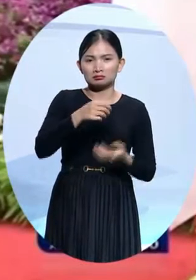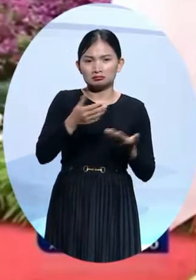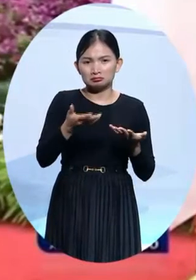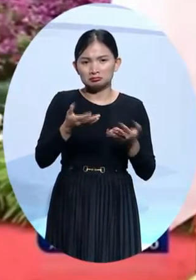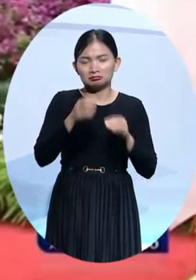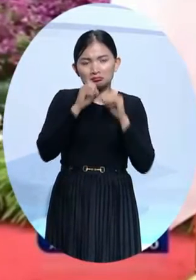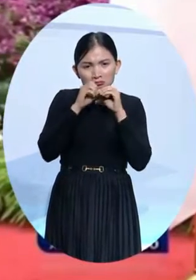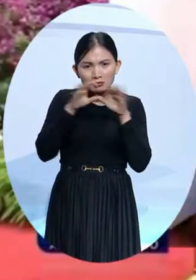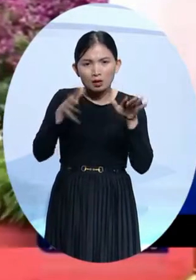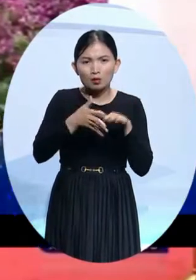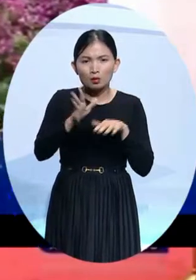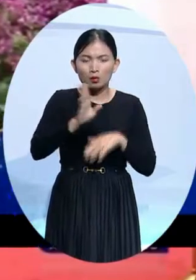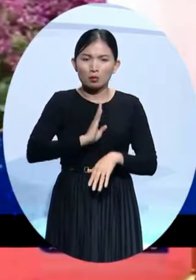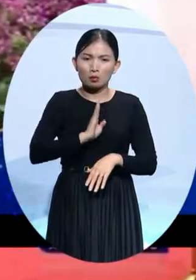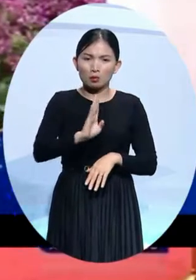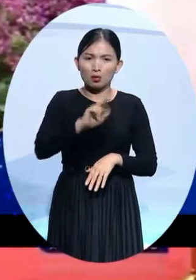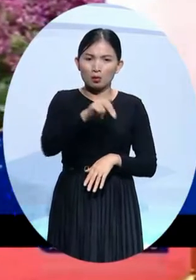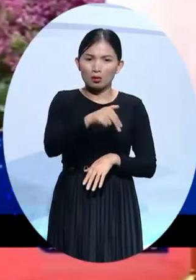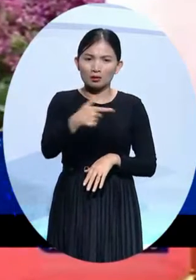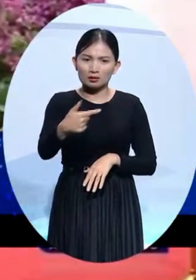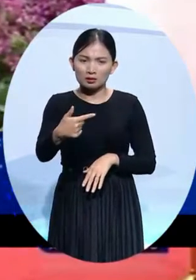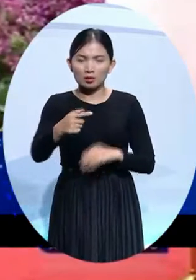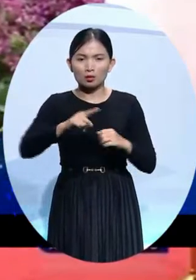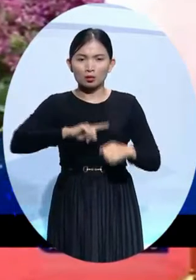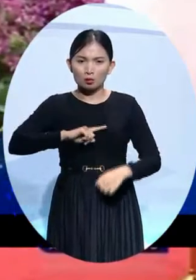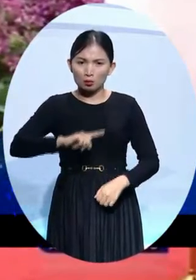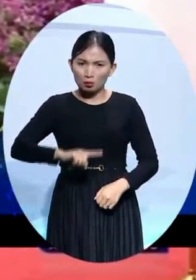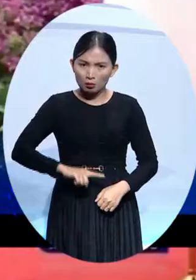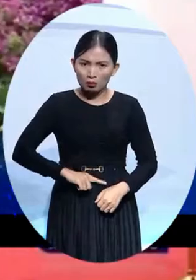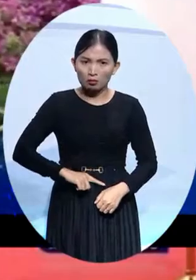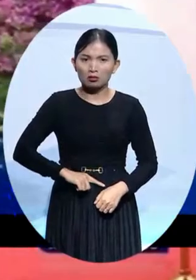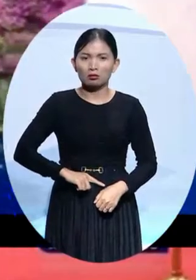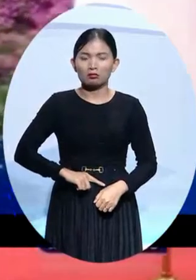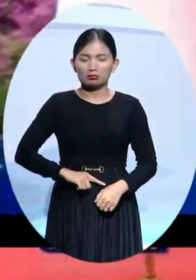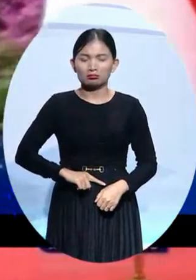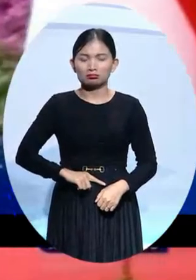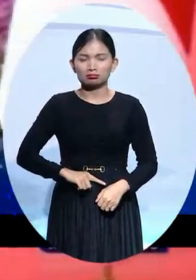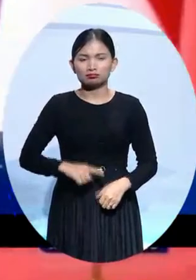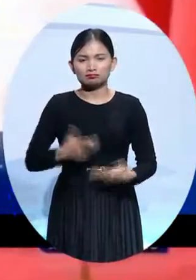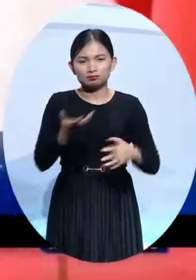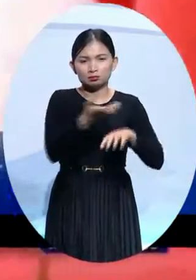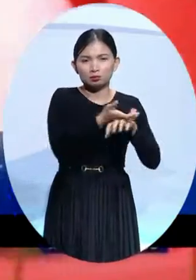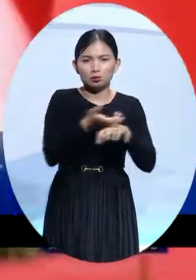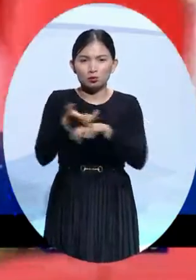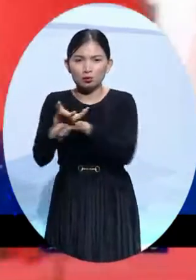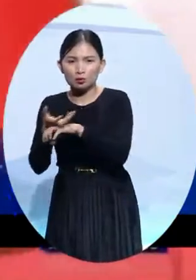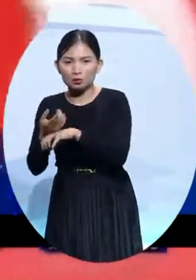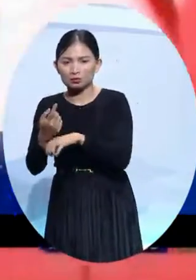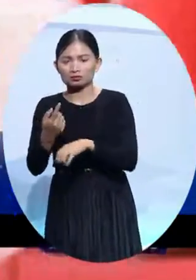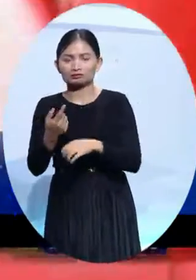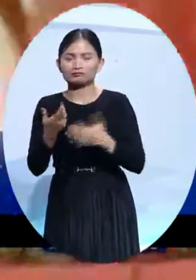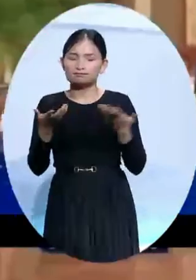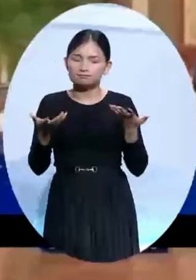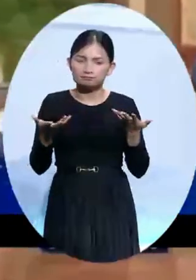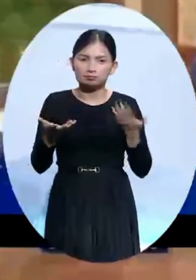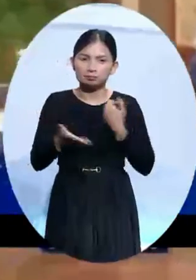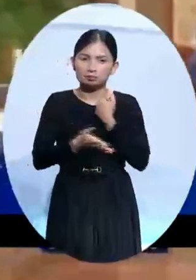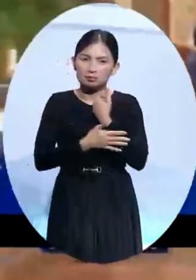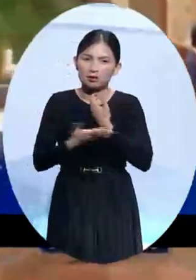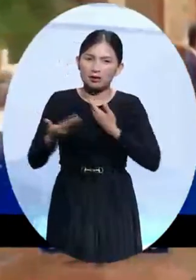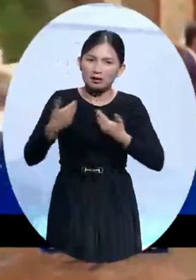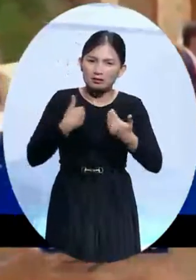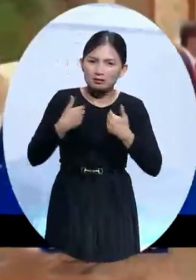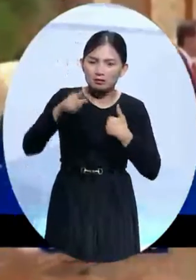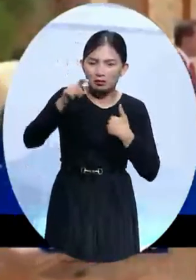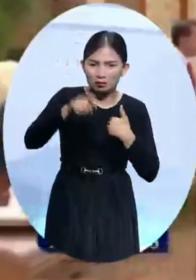Thông cáo của Bộ Ngoại giao Trung Quốc sau cuộc gặp khẳng định, các nhà lãnh đạo tin tưởng quan hệ giữa hai nước có ý nghĩa chiến lược lớn và ảnh hưởng sâu rộng trên thế giới.